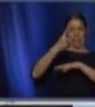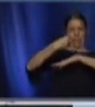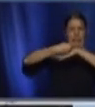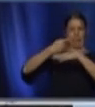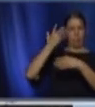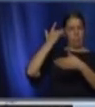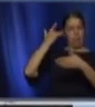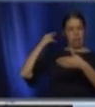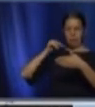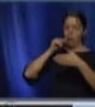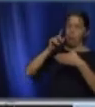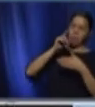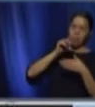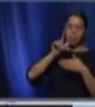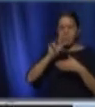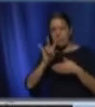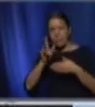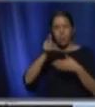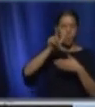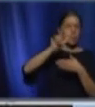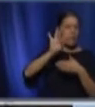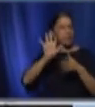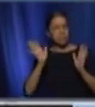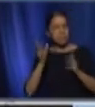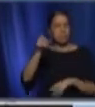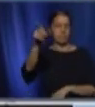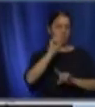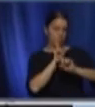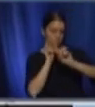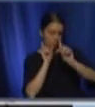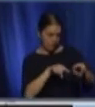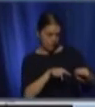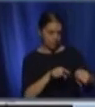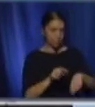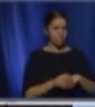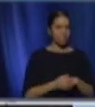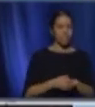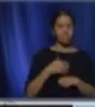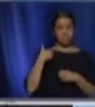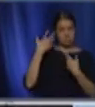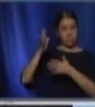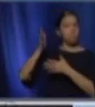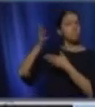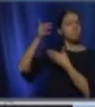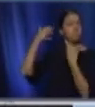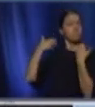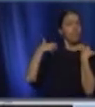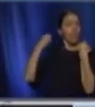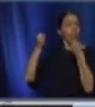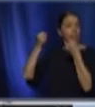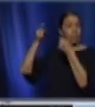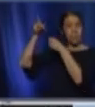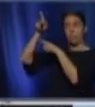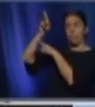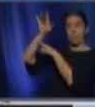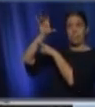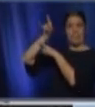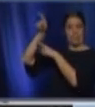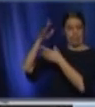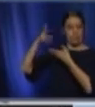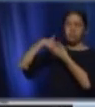jours afin de voir une réduction. Pendant les premiers 28 jours, nous avons été en mesure de stabiliser la